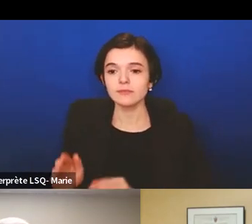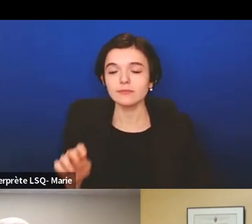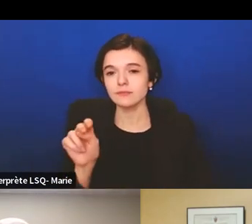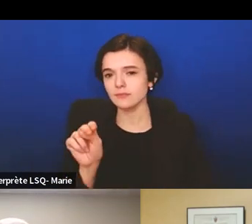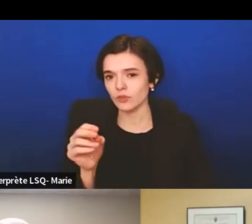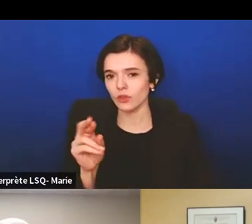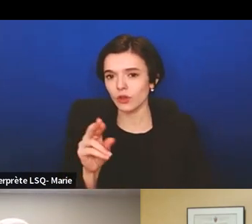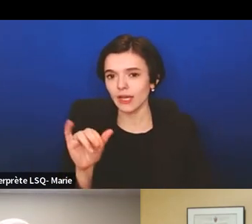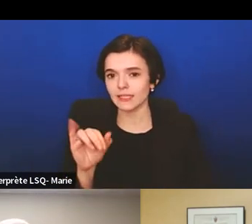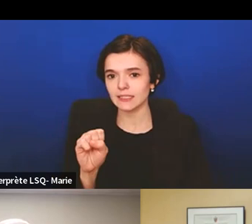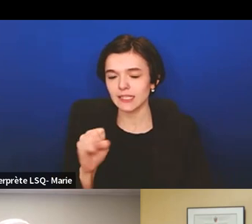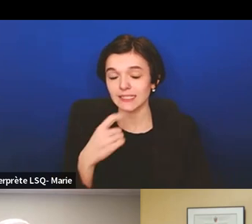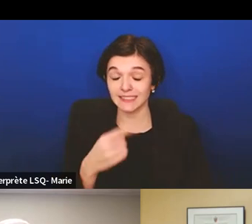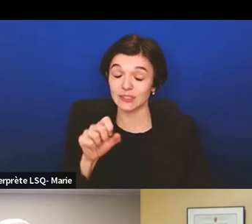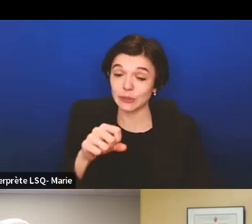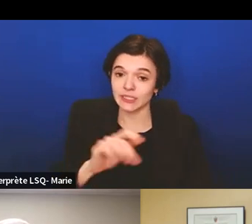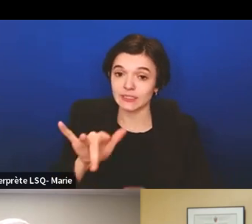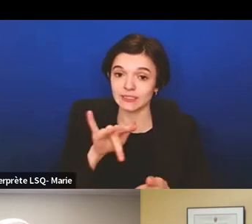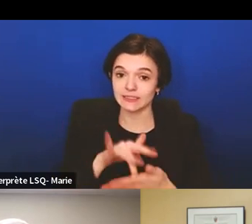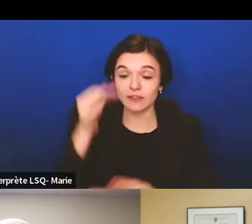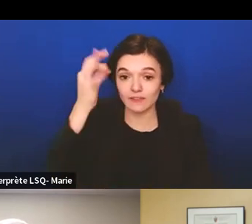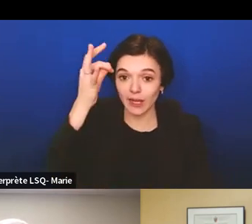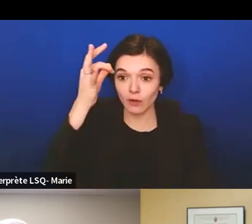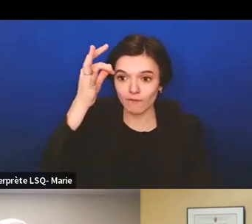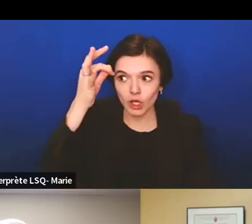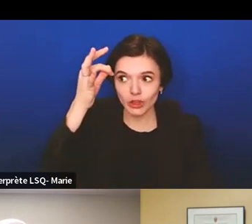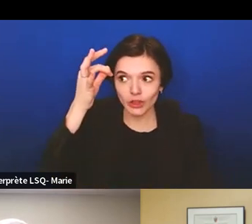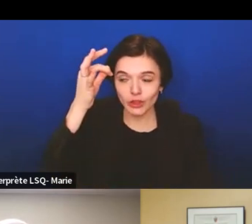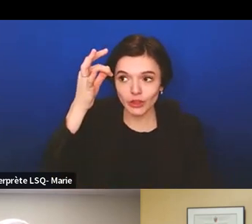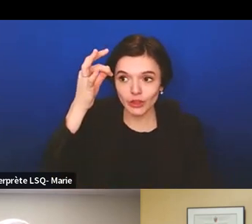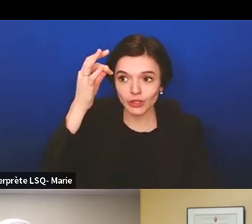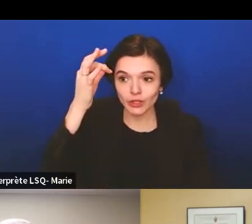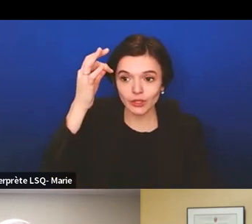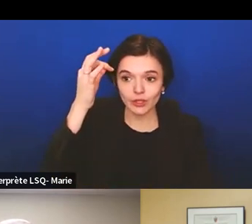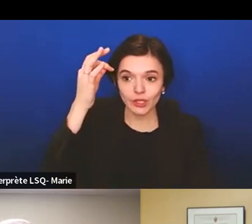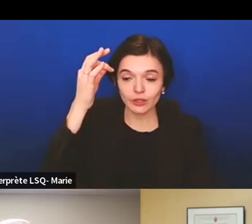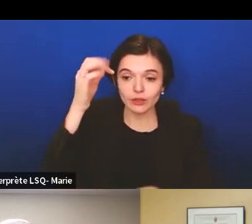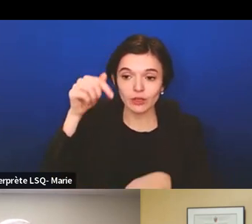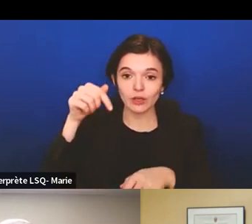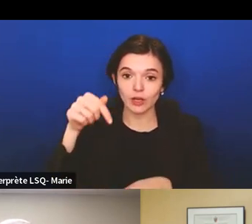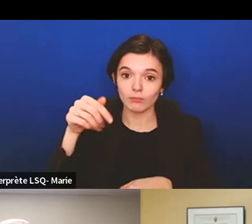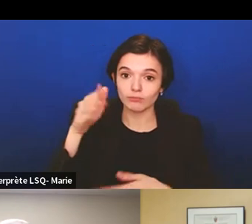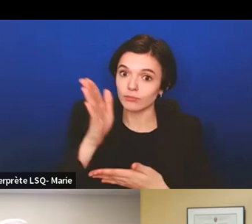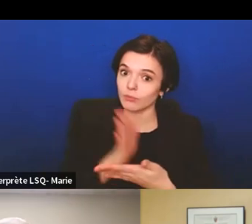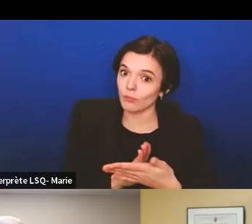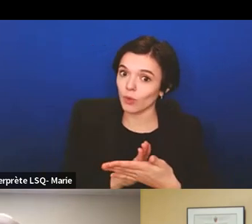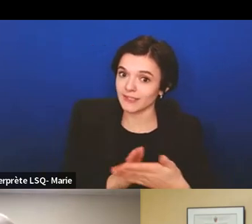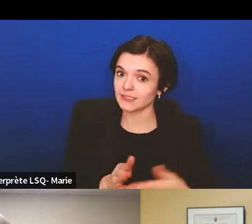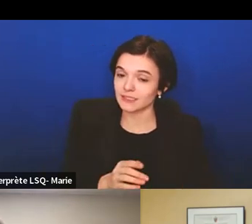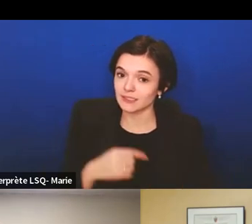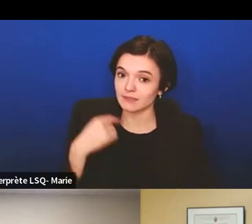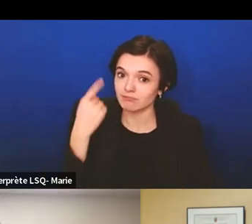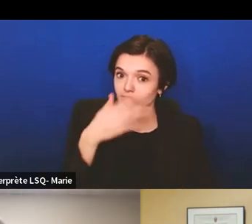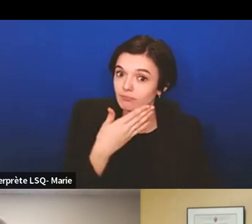la moitié de mes patients sont de race noire, la moitié sont de race blanche à Toronto. Alors, ils sont les plus pauvres, ils sont